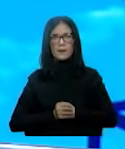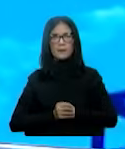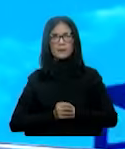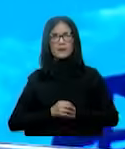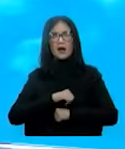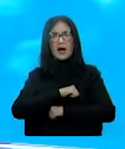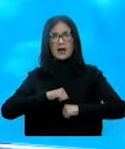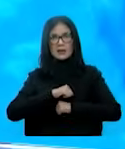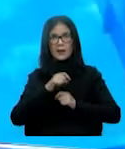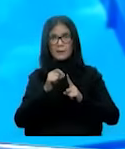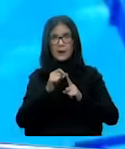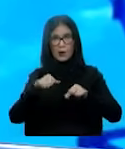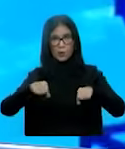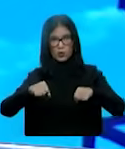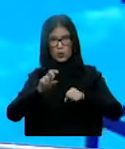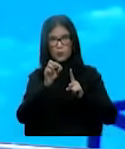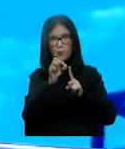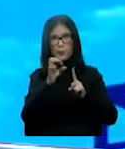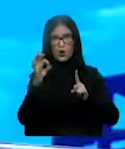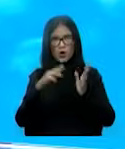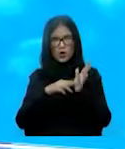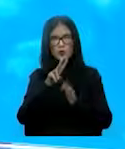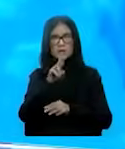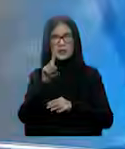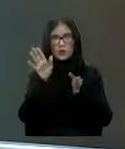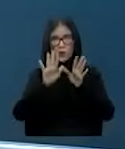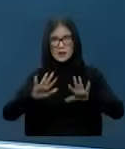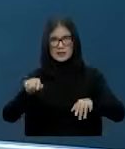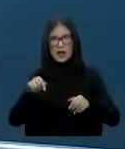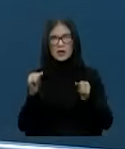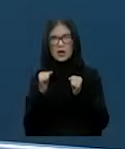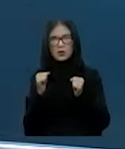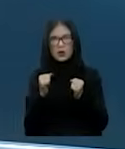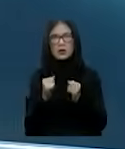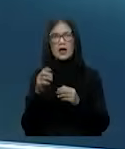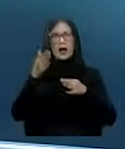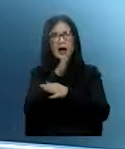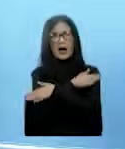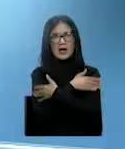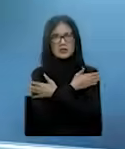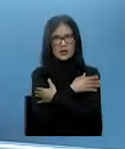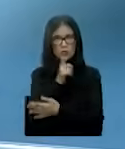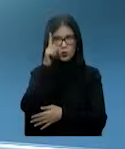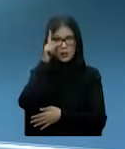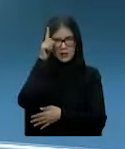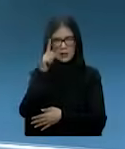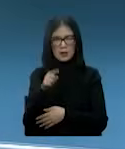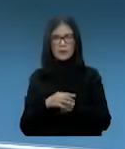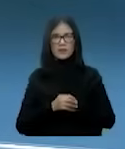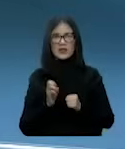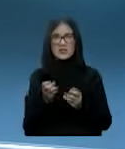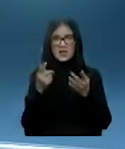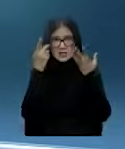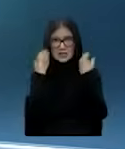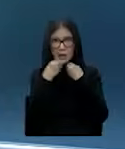Pemirsa, atlet para motor PON 21 asal DKI Jakarta mendarat darurat di rumah warga di Aceh Utara. Insiden ini terjadi akibat jilbab